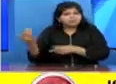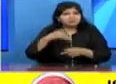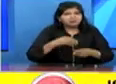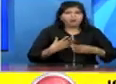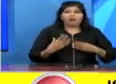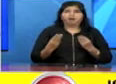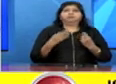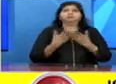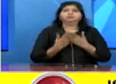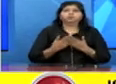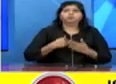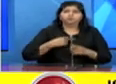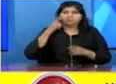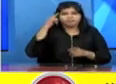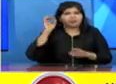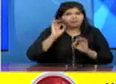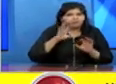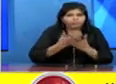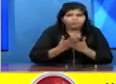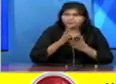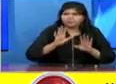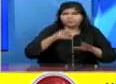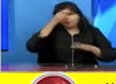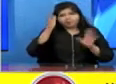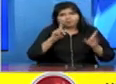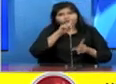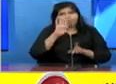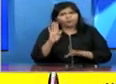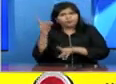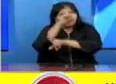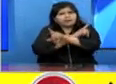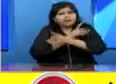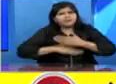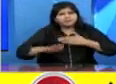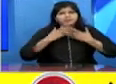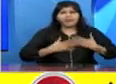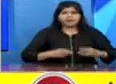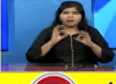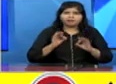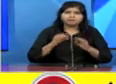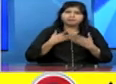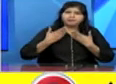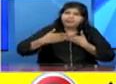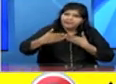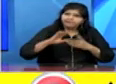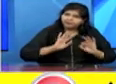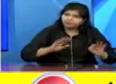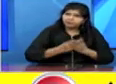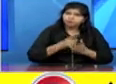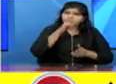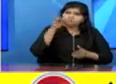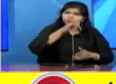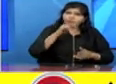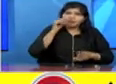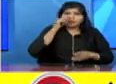है उसके साथ। तो उनको समझाना होता है कुछ नहीं है, अगले 14 दिन में आप ठीक होंगे, आप घर जाएंगे बिल्कुल। तो हम अभी तक ऐसे 16 मरीजों को घर